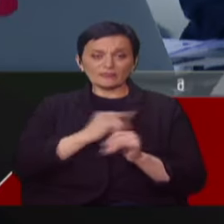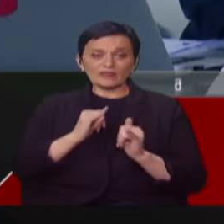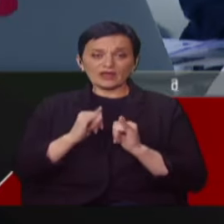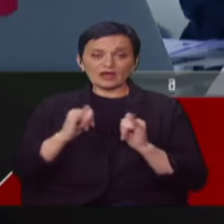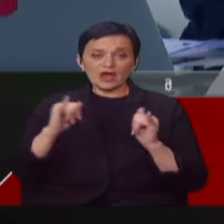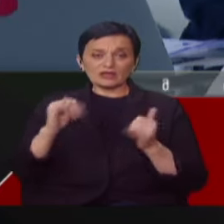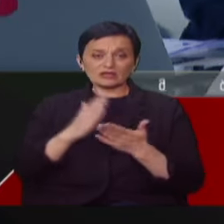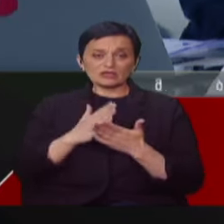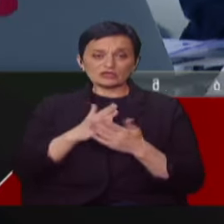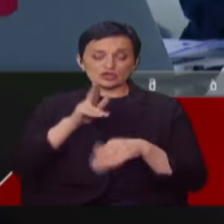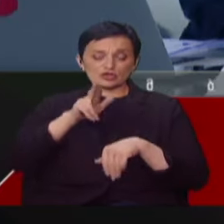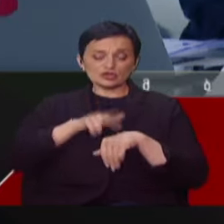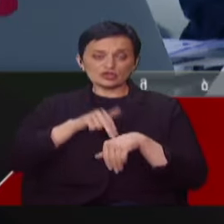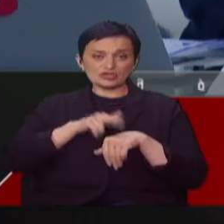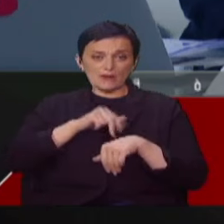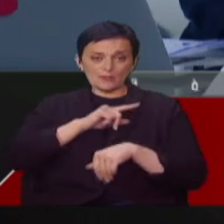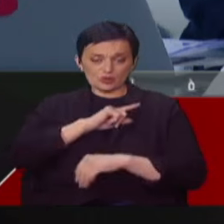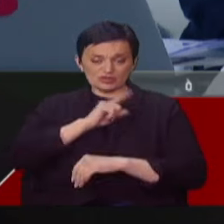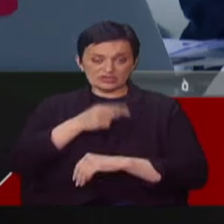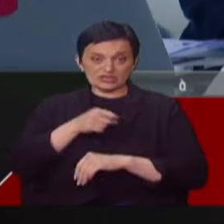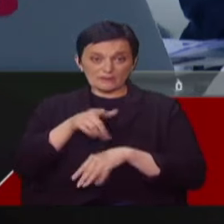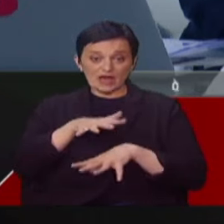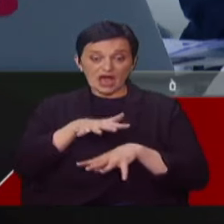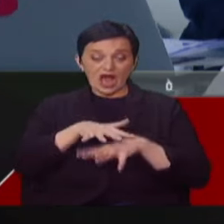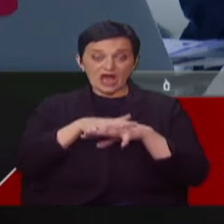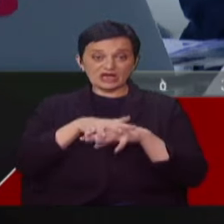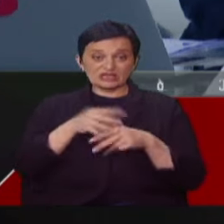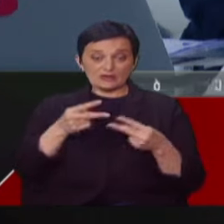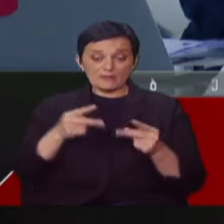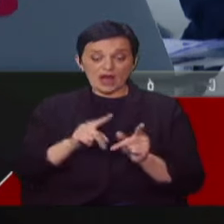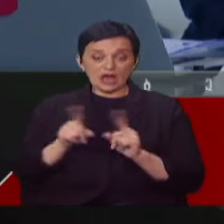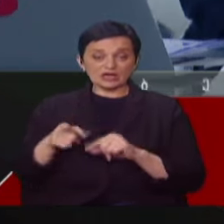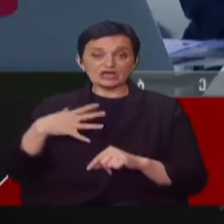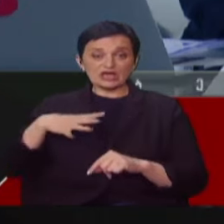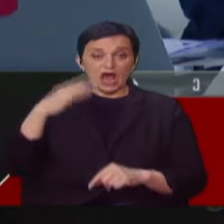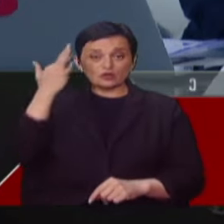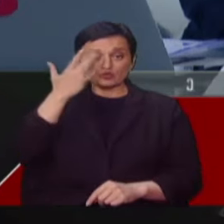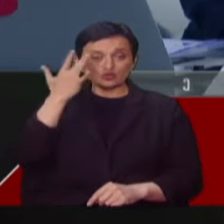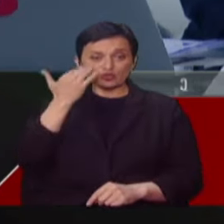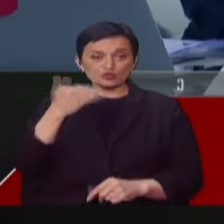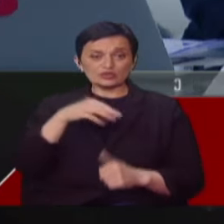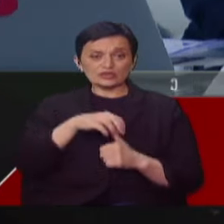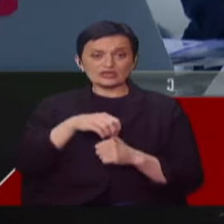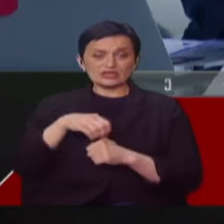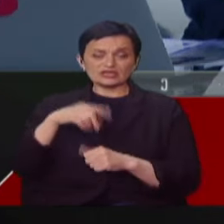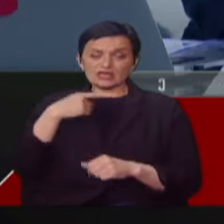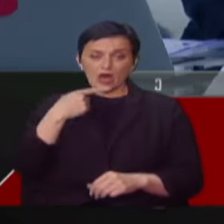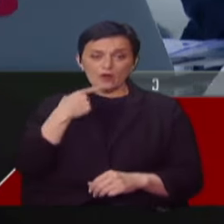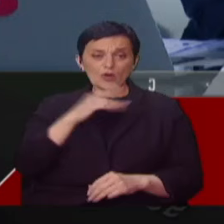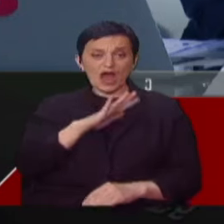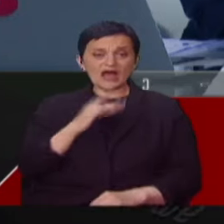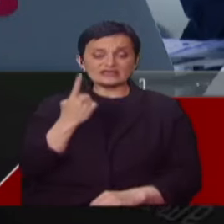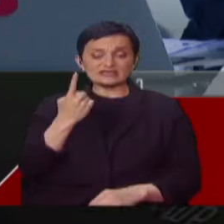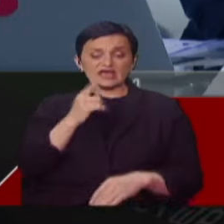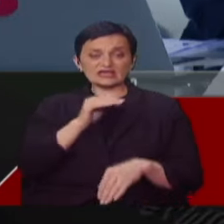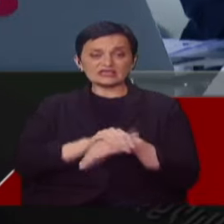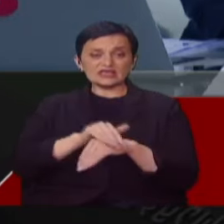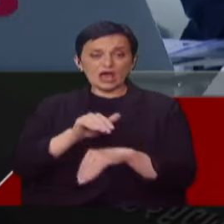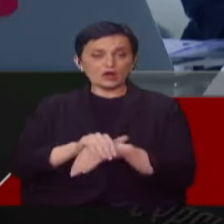გაძლიერებული არის საპოლიციო ძალები ამ აქციების პარალელურად. ქართული ოცნების ლიდერები ამბობენ, რომ არც ერთი